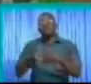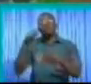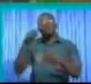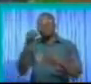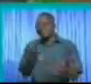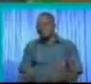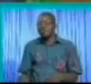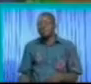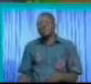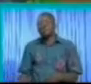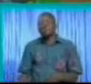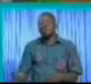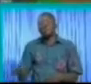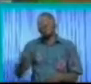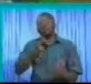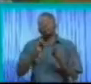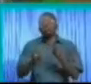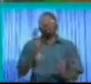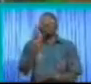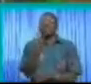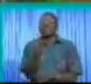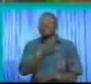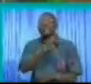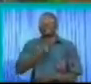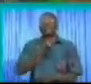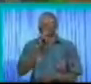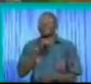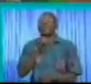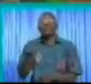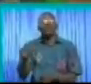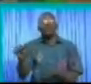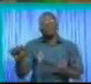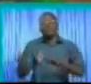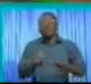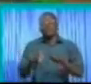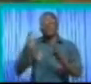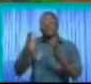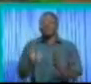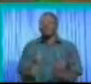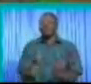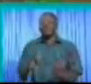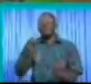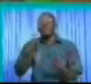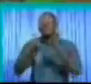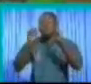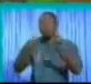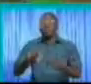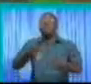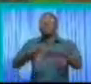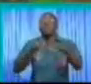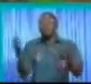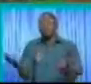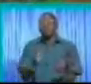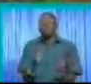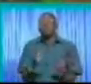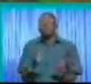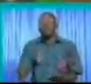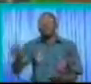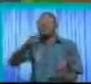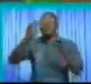suis artisan. Sinon je ne suis pas en tant que tel artisan, mais si on peut m'appeler ainsi, voilà. Parce qu'actuellement, vous pouvez le